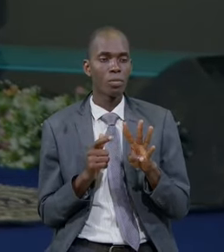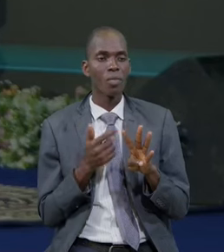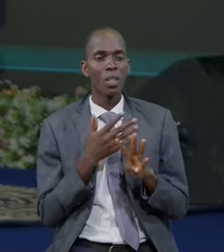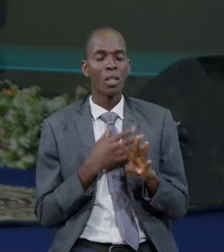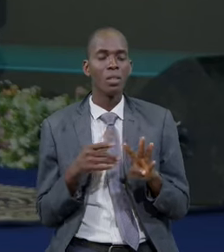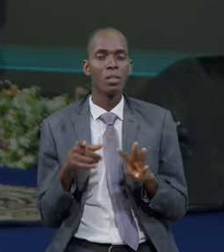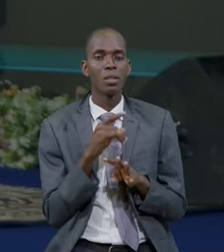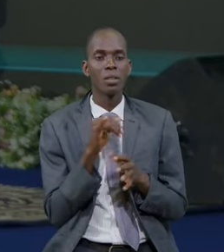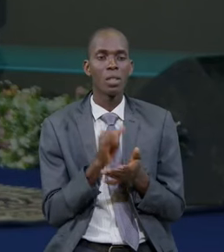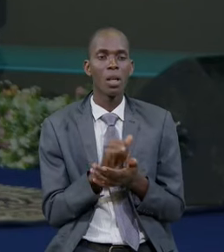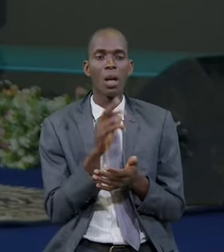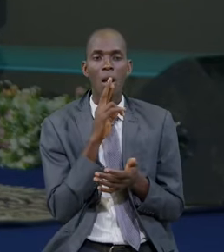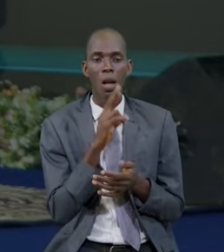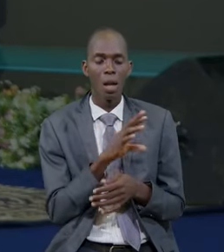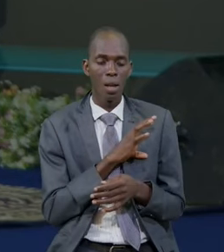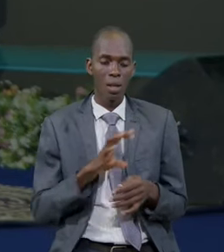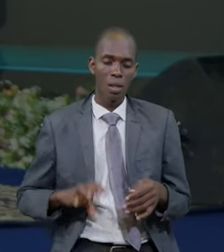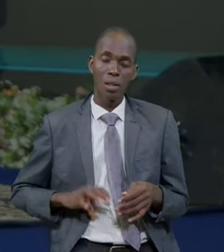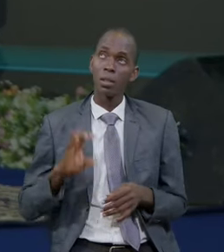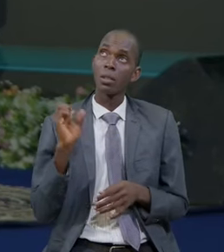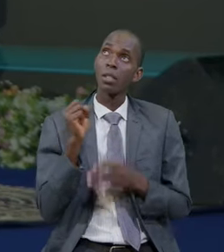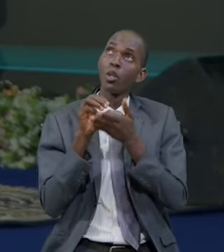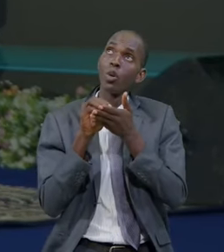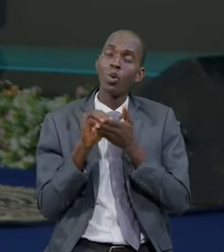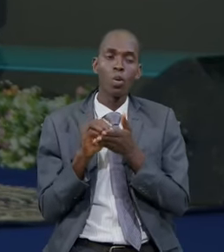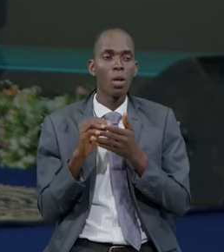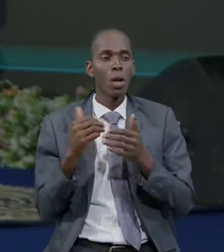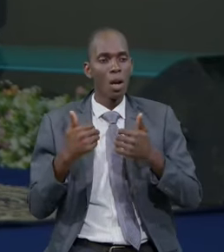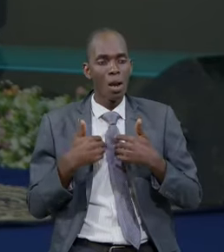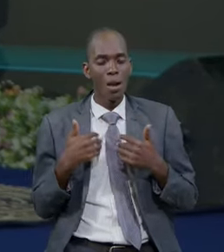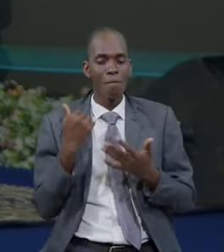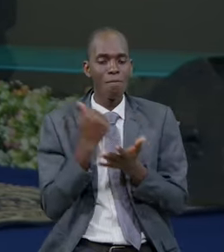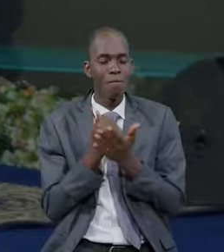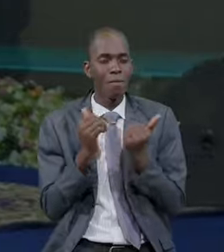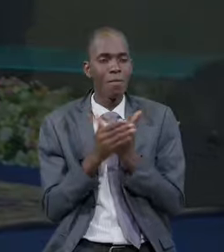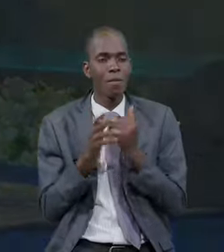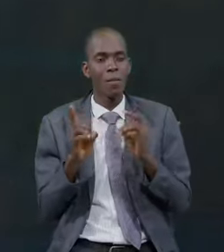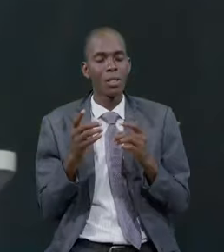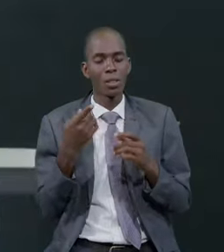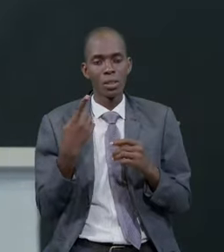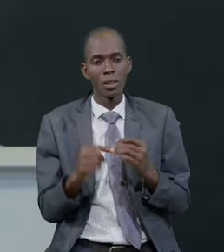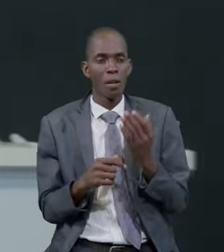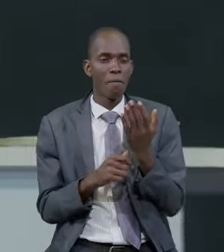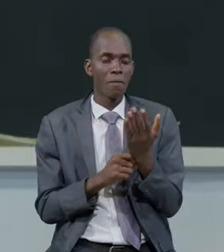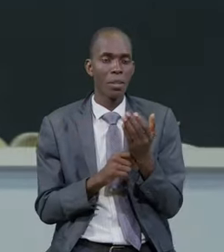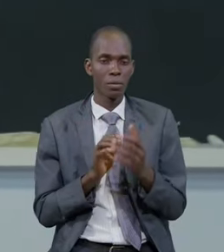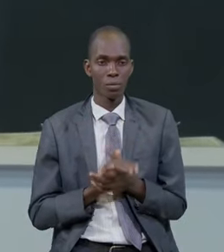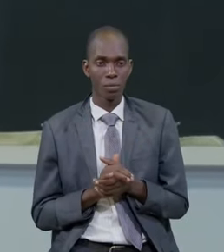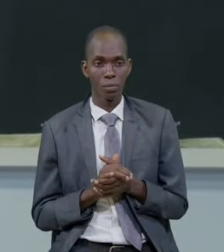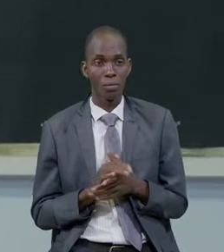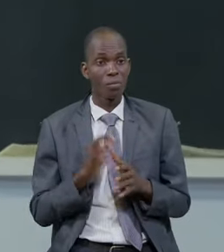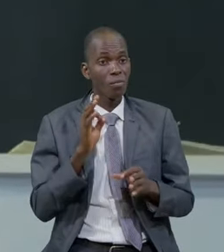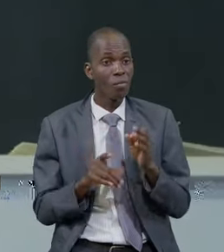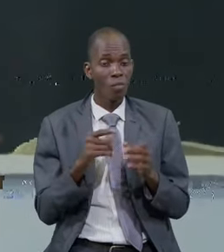qui sont à Jésus-Christ ont crucifié la chair. Si tu n'as pas encore crucifié